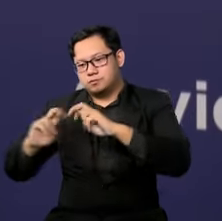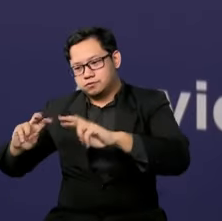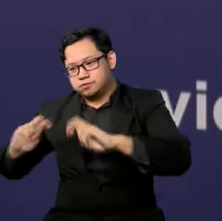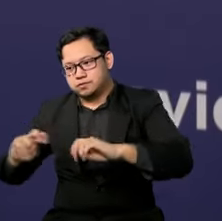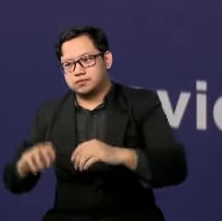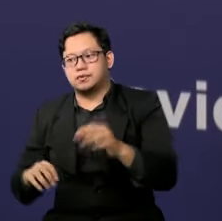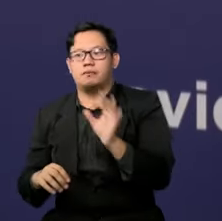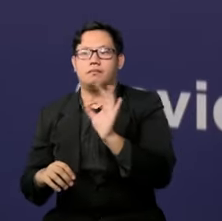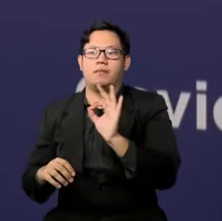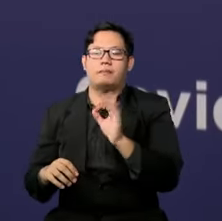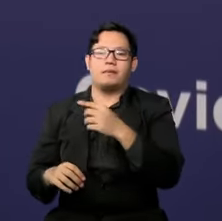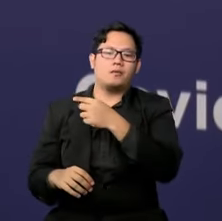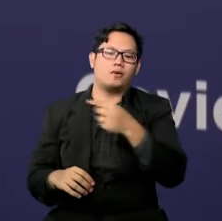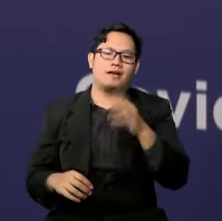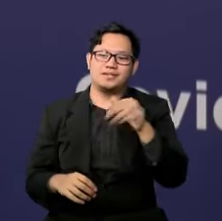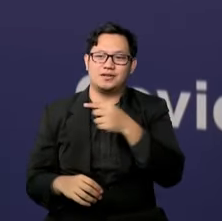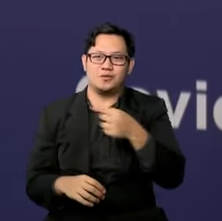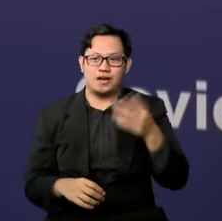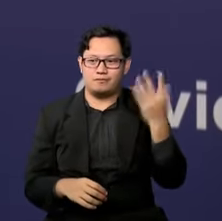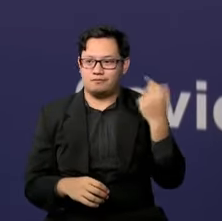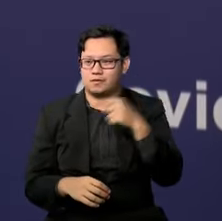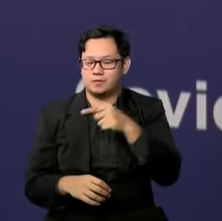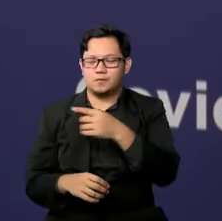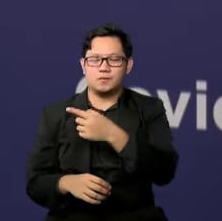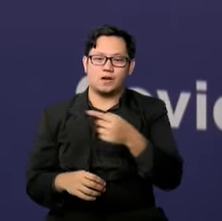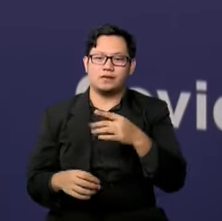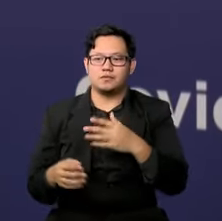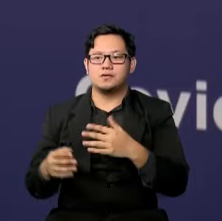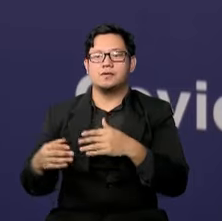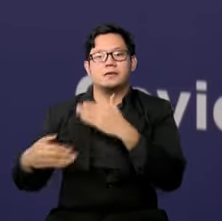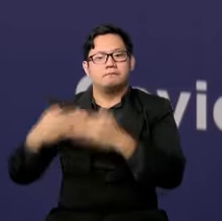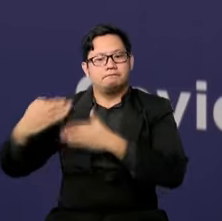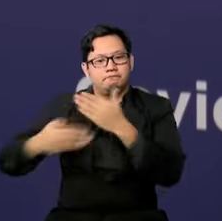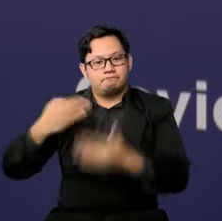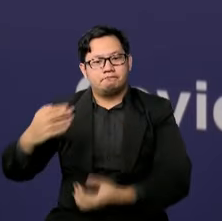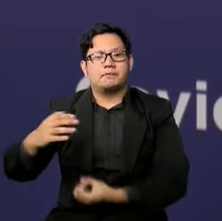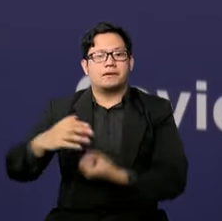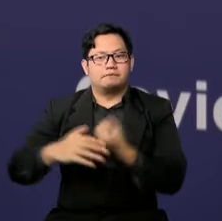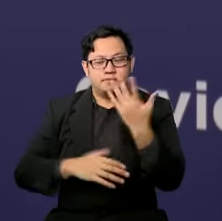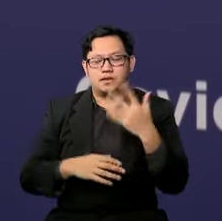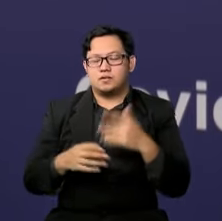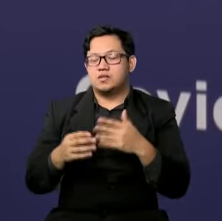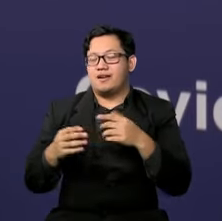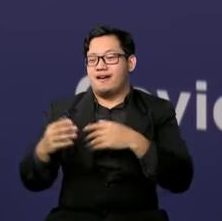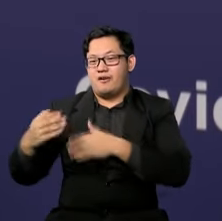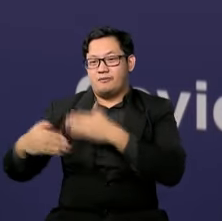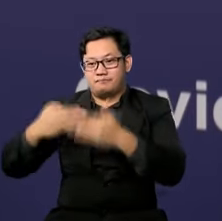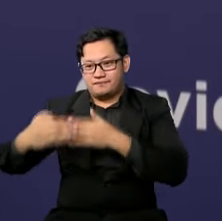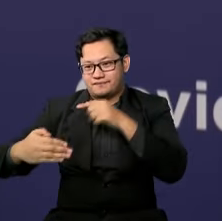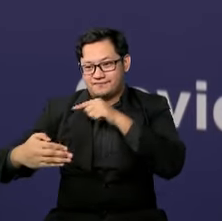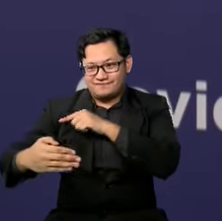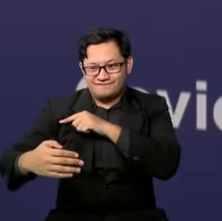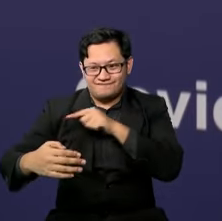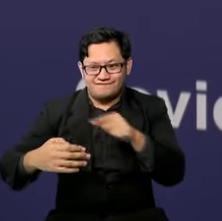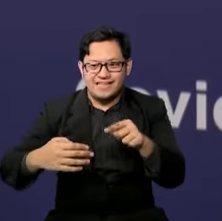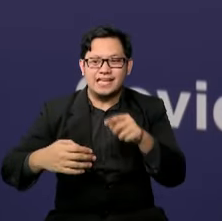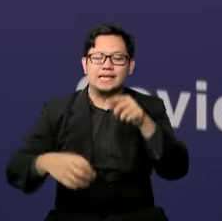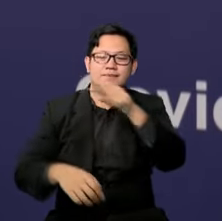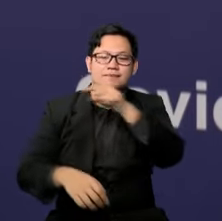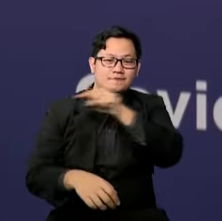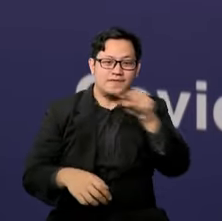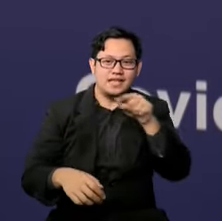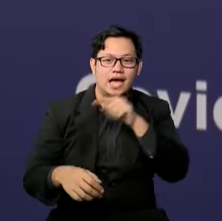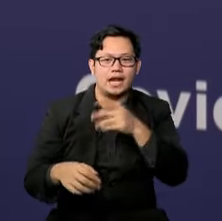berkembang 1343 berkembang gitu ya setiap bulannya nah pada saat itu banyak mastiin odp dan PDP yang belum sempat